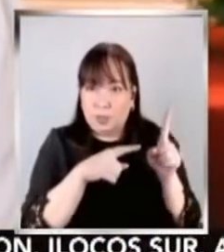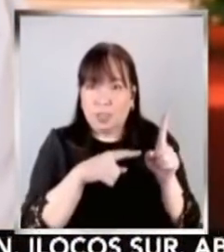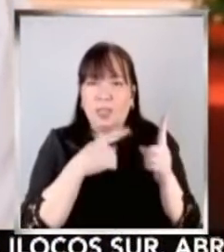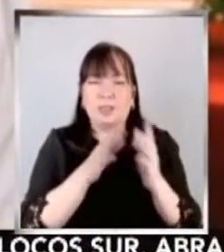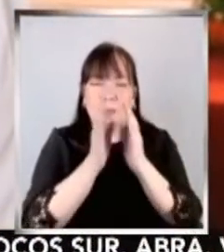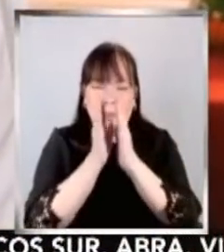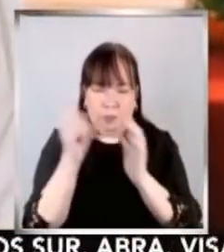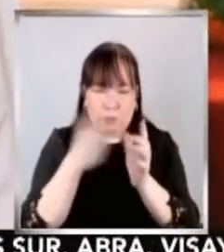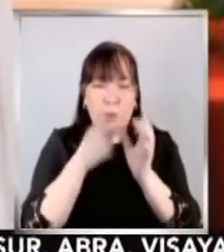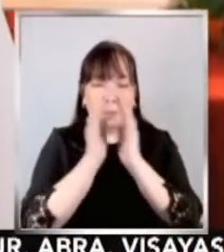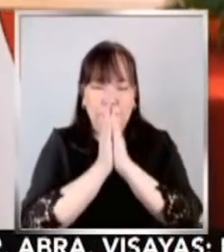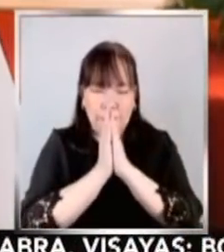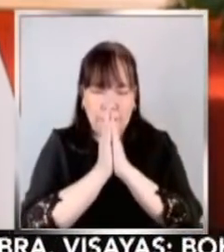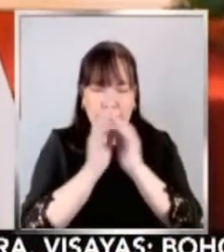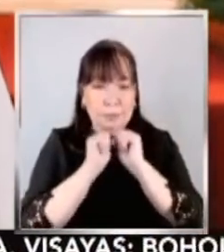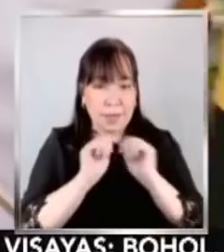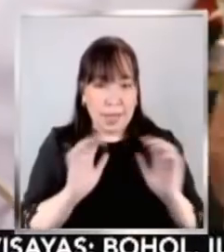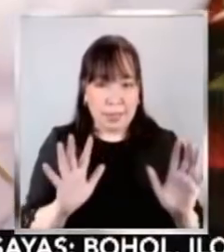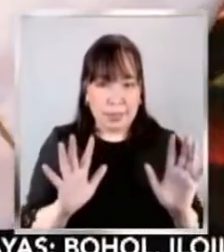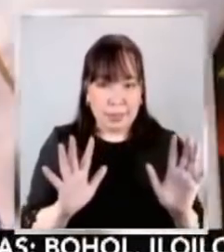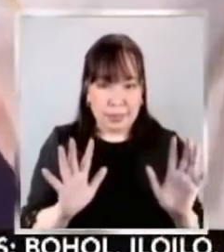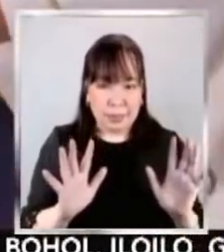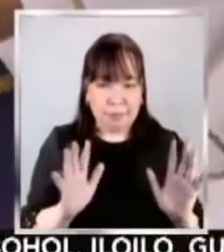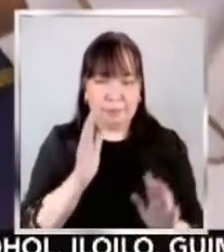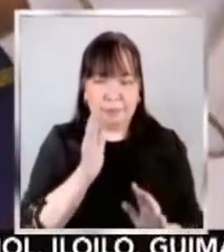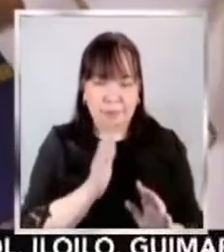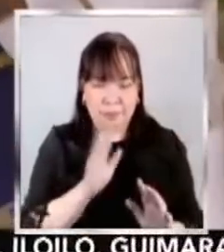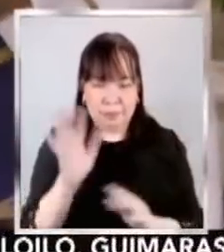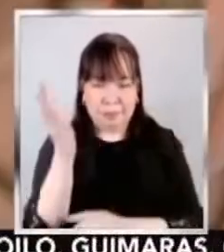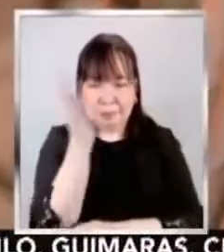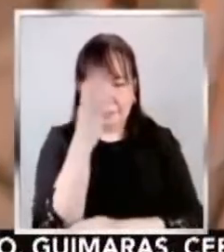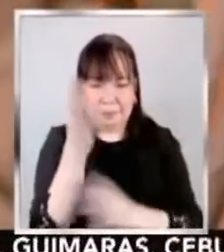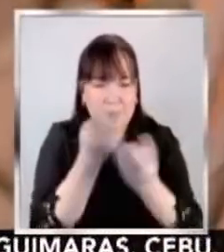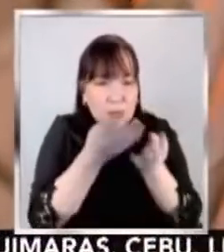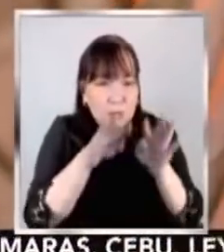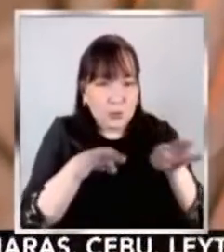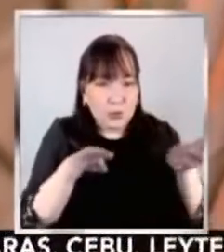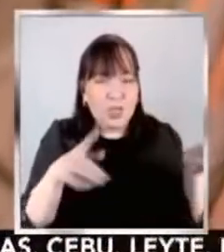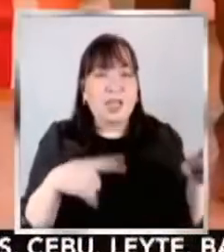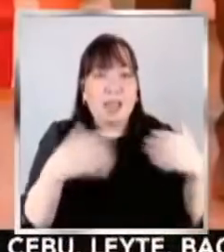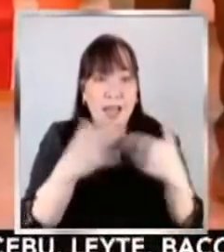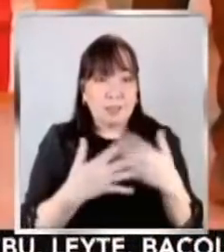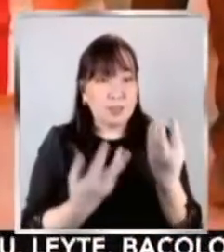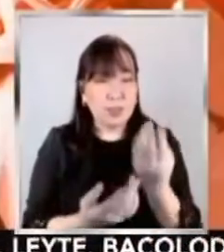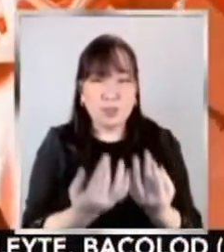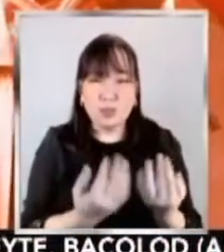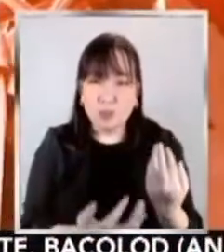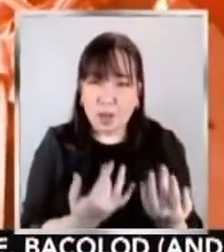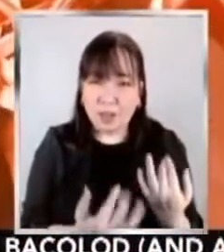sa kagandahang loob ng Diyos sa atin at sa kasinunog.